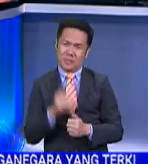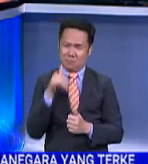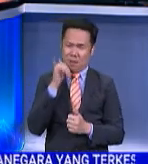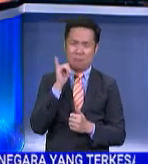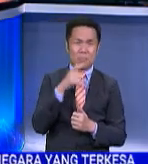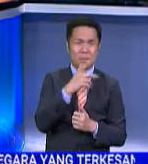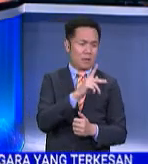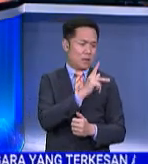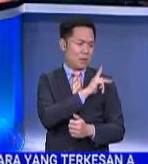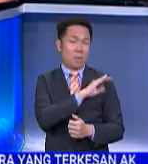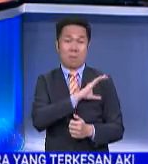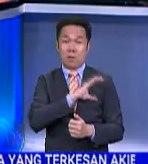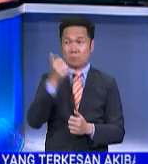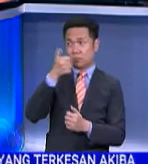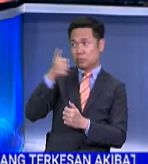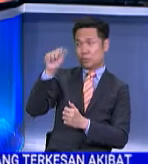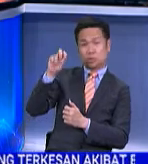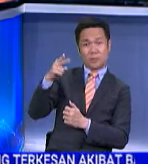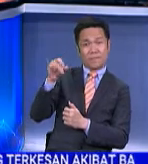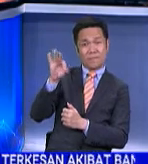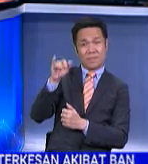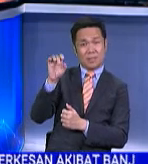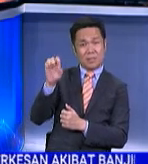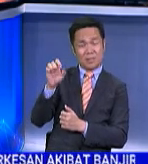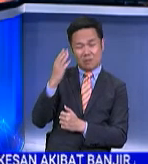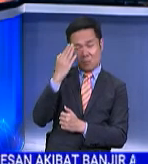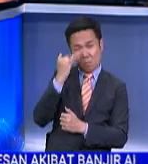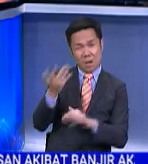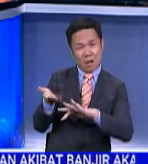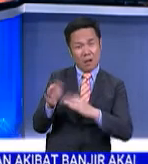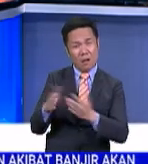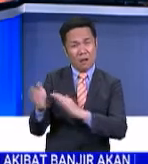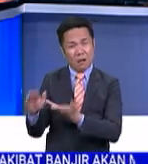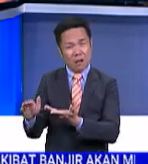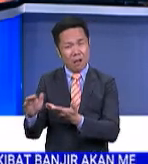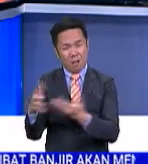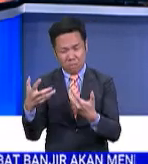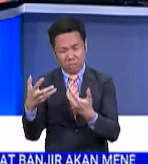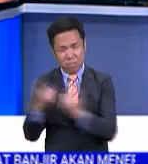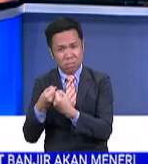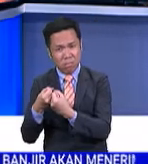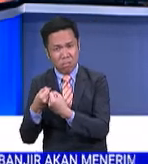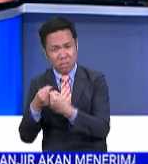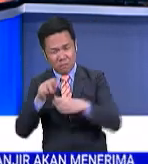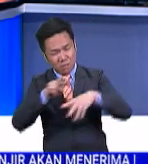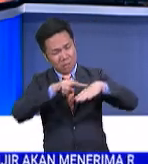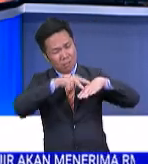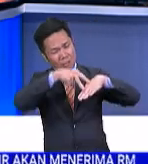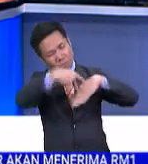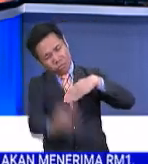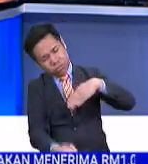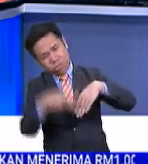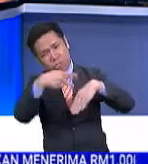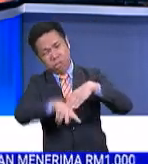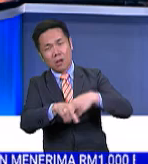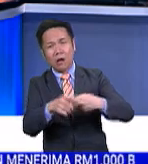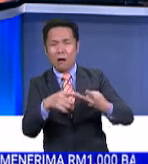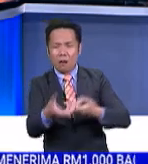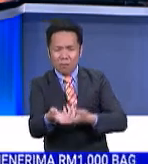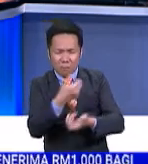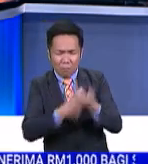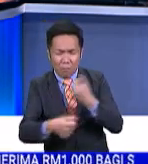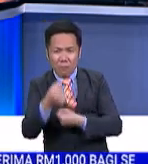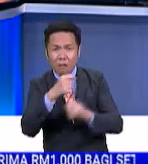Polis Kelantan, Dato' Syafiin Mamat, kes kematian disebabkan kemalangan selepas tergelincir ke dalam air, memukat ikan